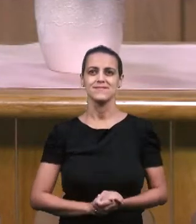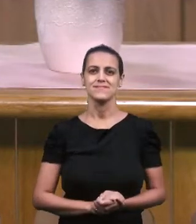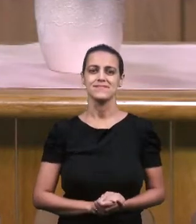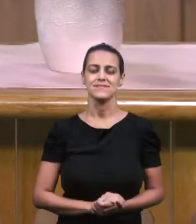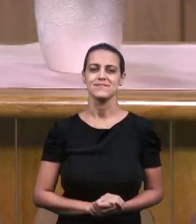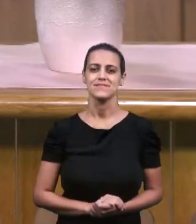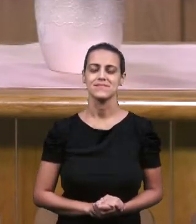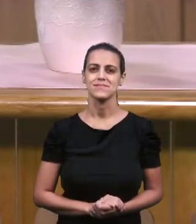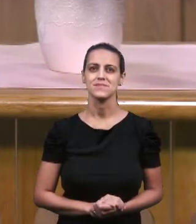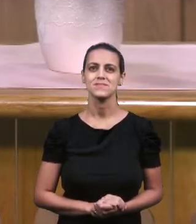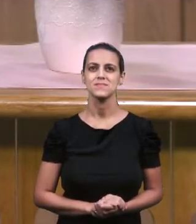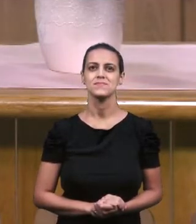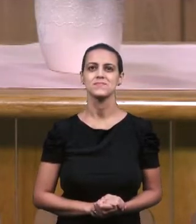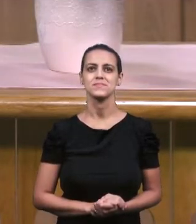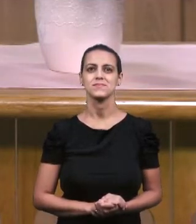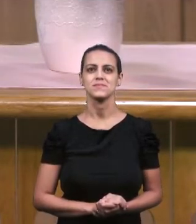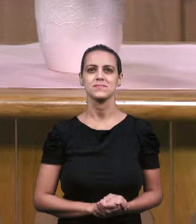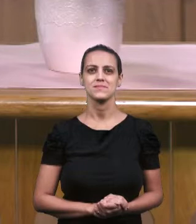sujet.